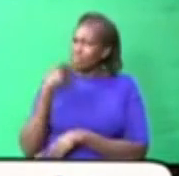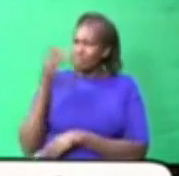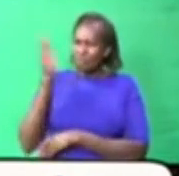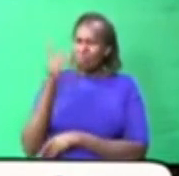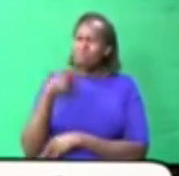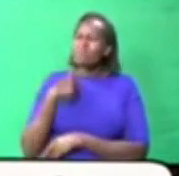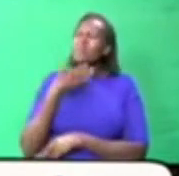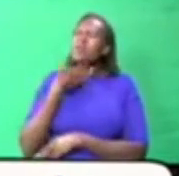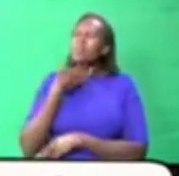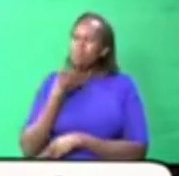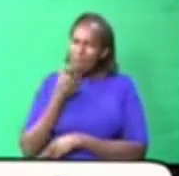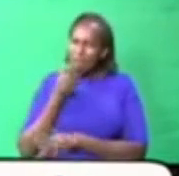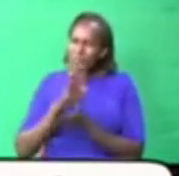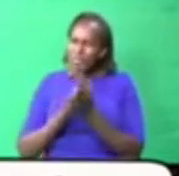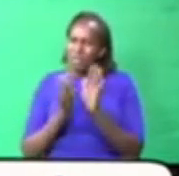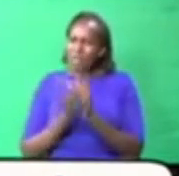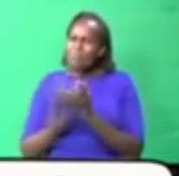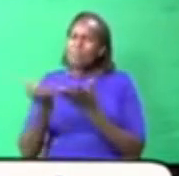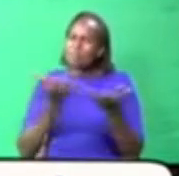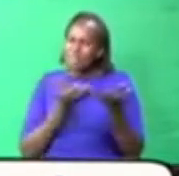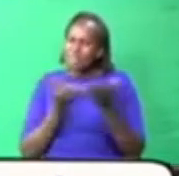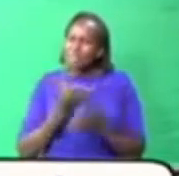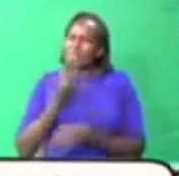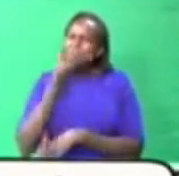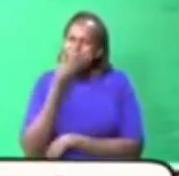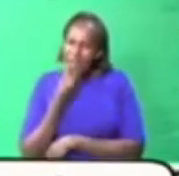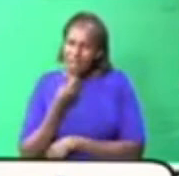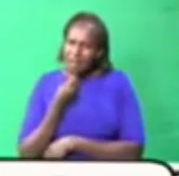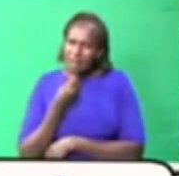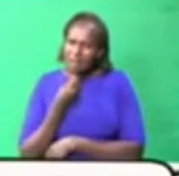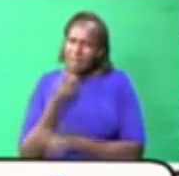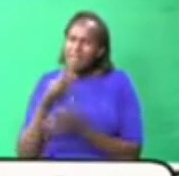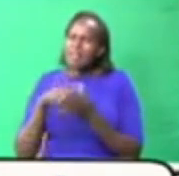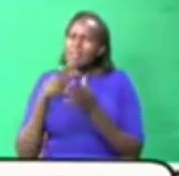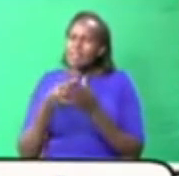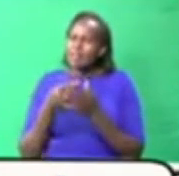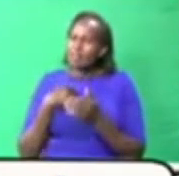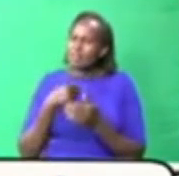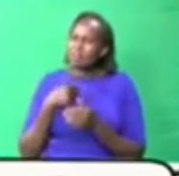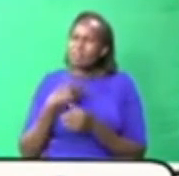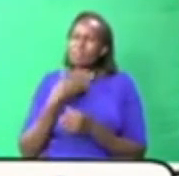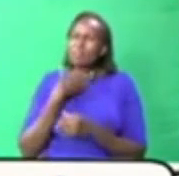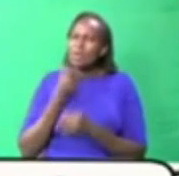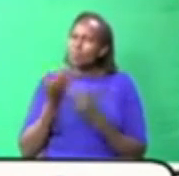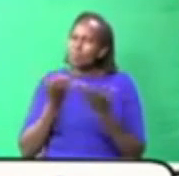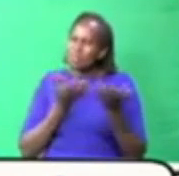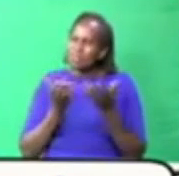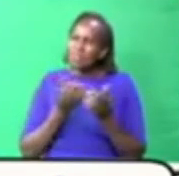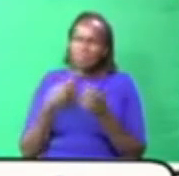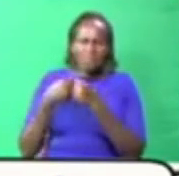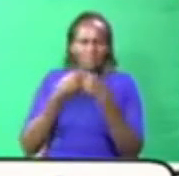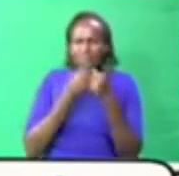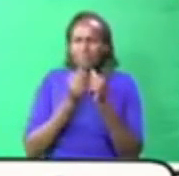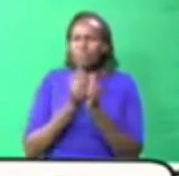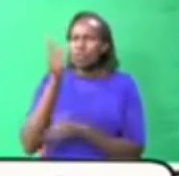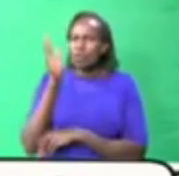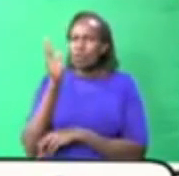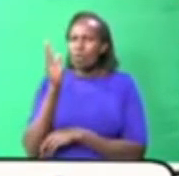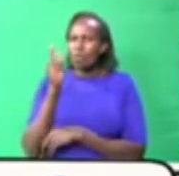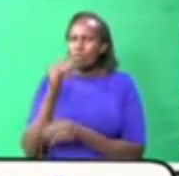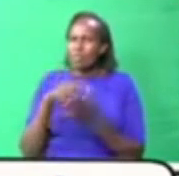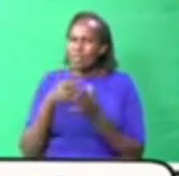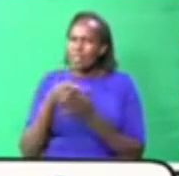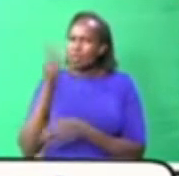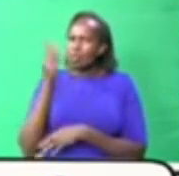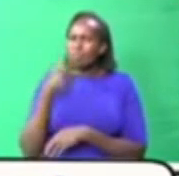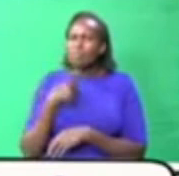nataka kuwa a businessman na mimi nitakuwa business financial. We struggled with God. Mani kumwambia Mungu, mimi